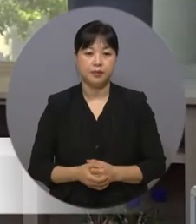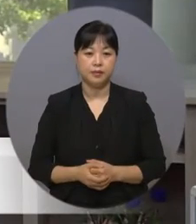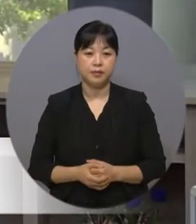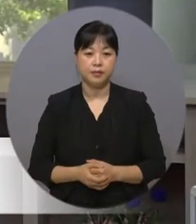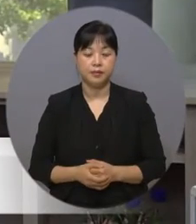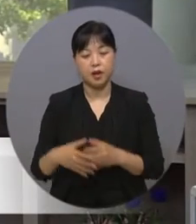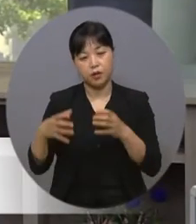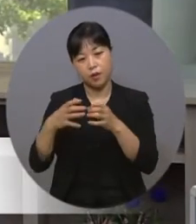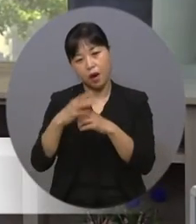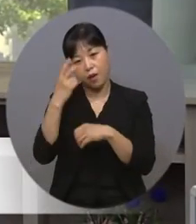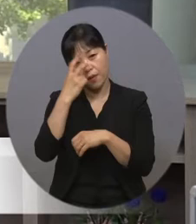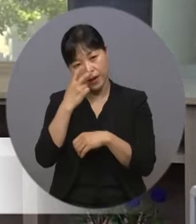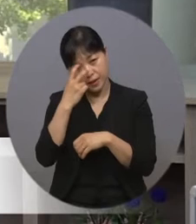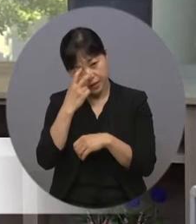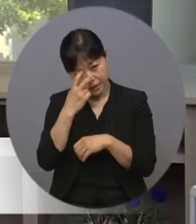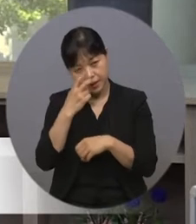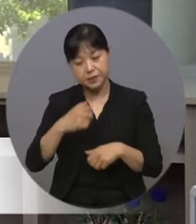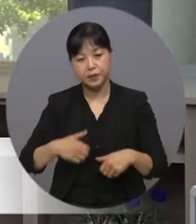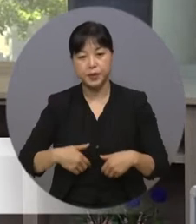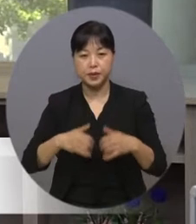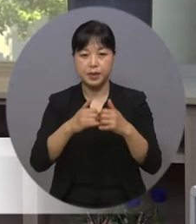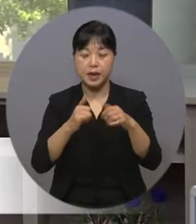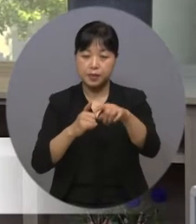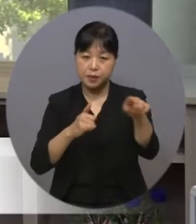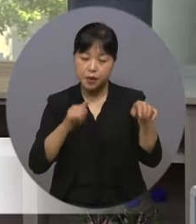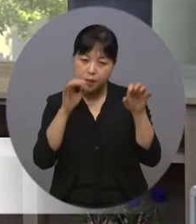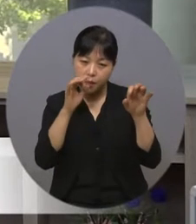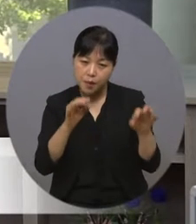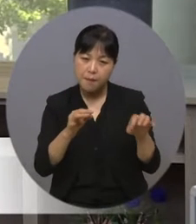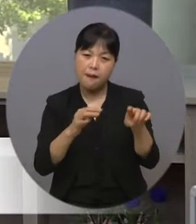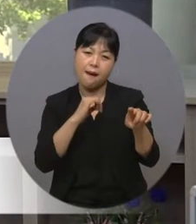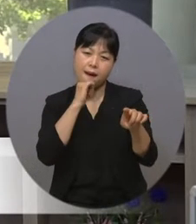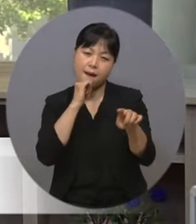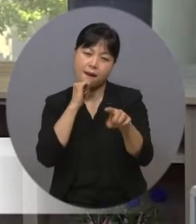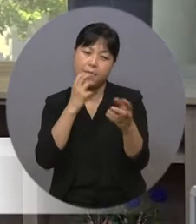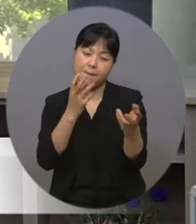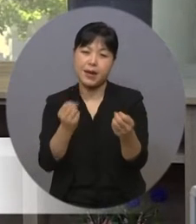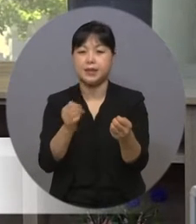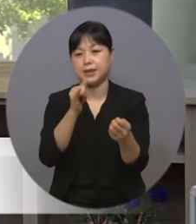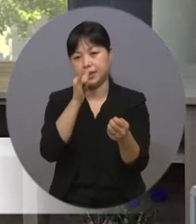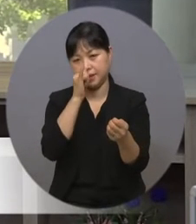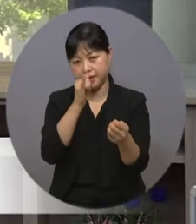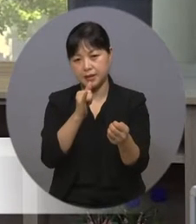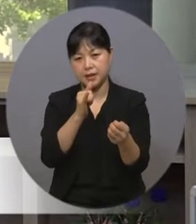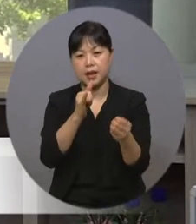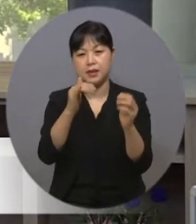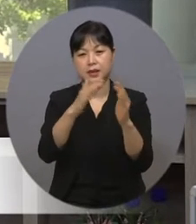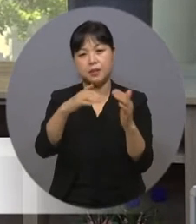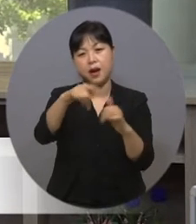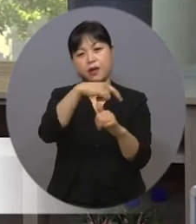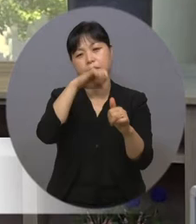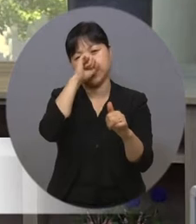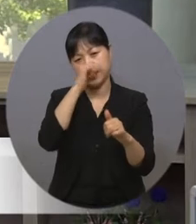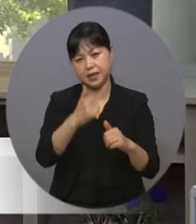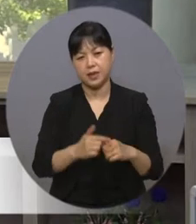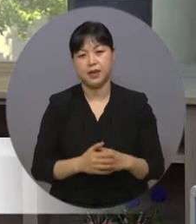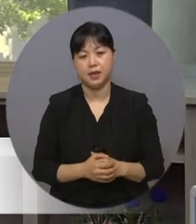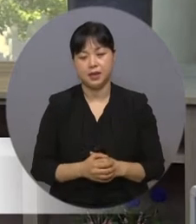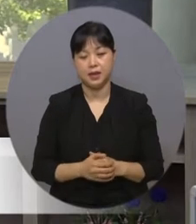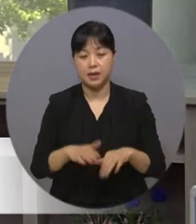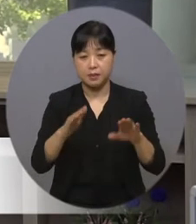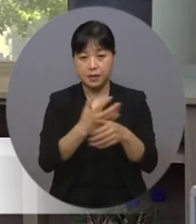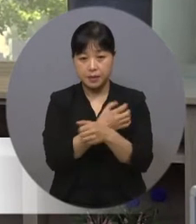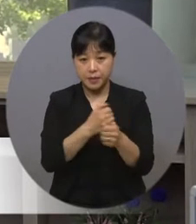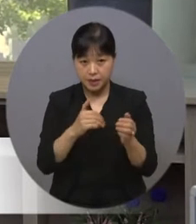통합사례관리 대상자가 대부분이 이제 취약계층이 돼서 주거 환경 또한 이제 열악한데 이번에 이 협약을